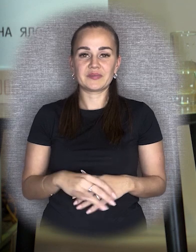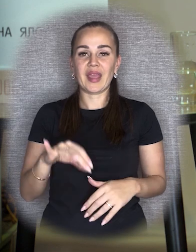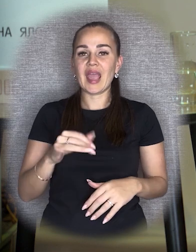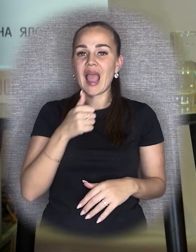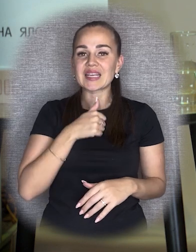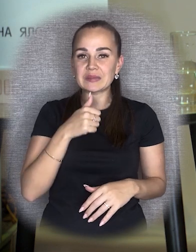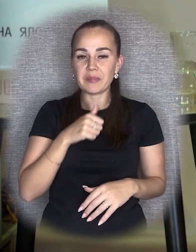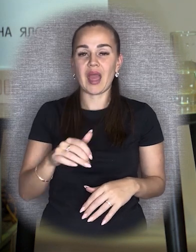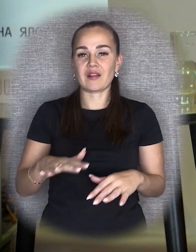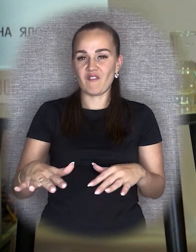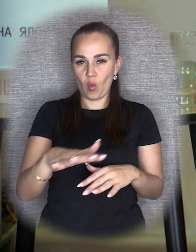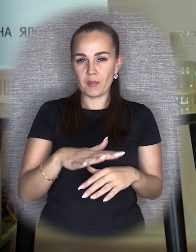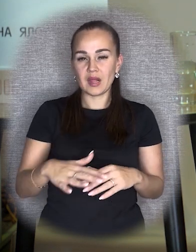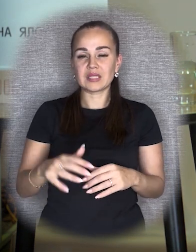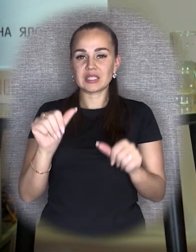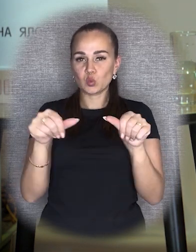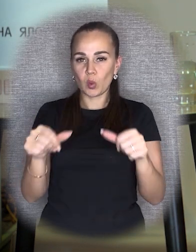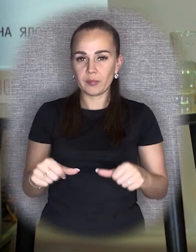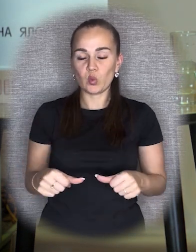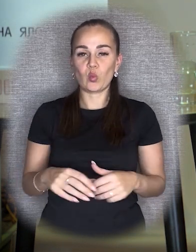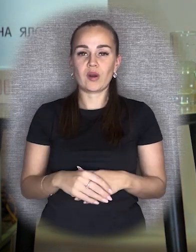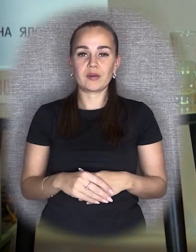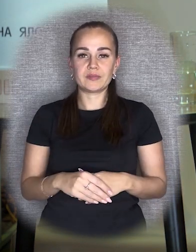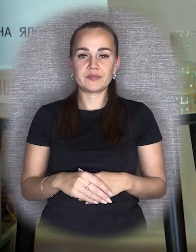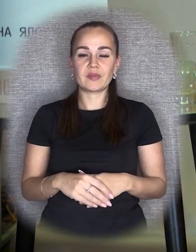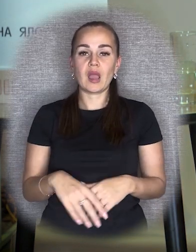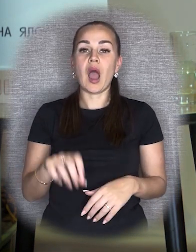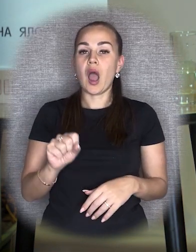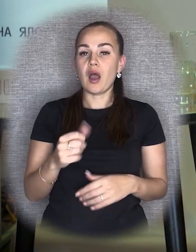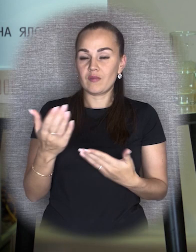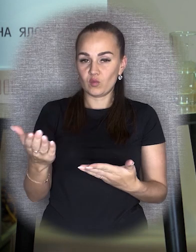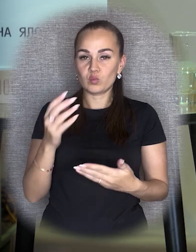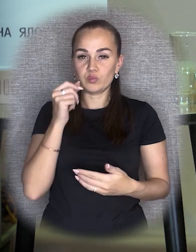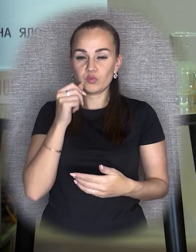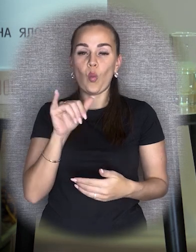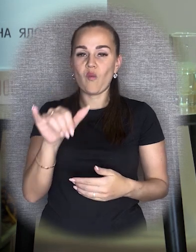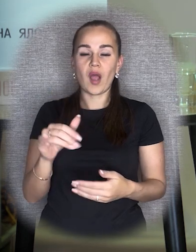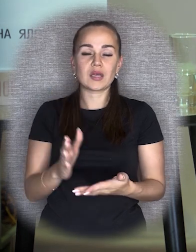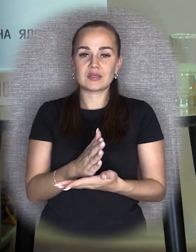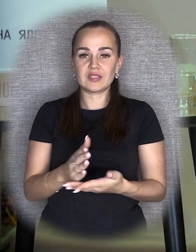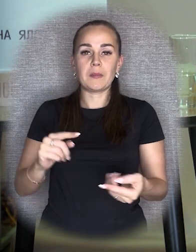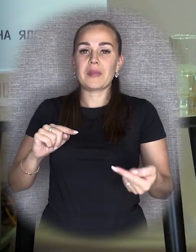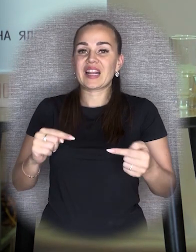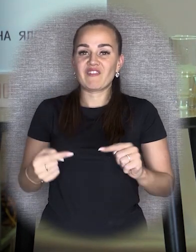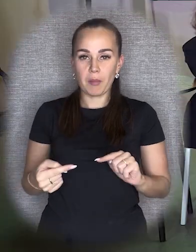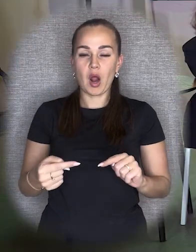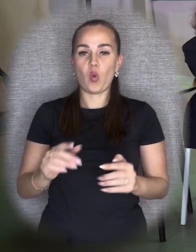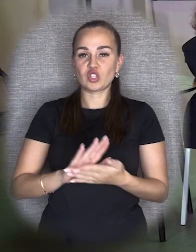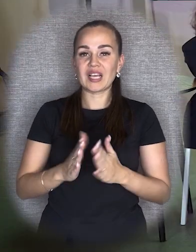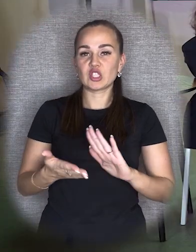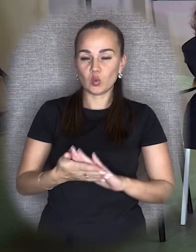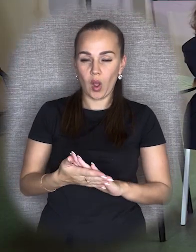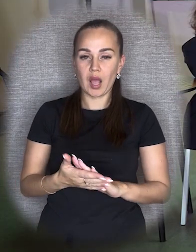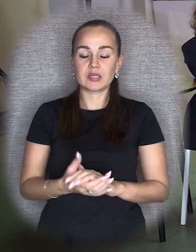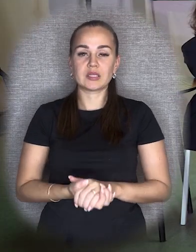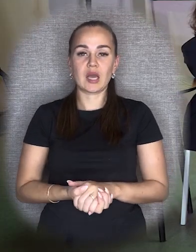эксперта в области скульптуры. Ингмар, а вот у вас прямо противоположная ситуация,